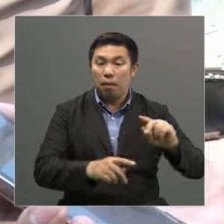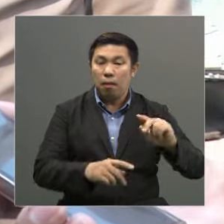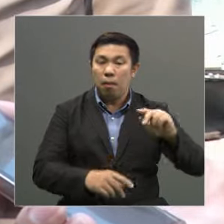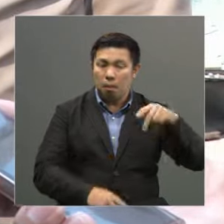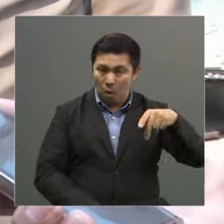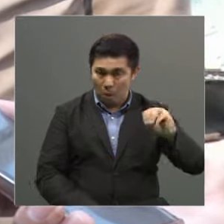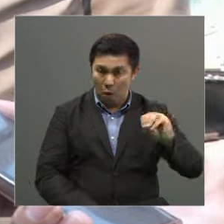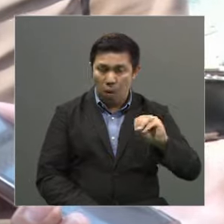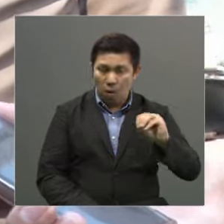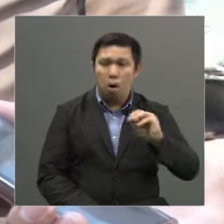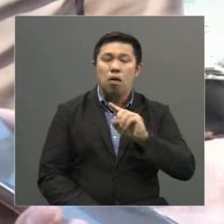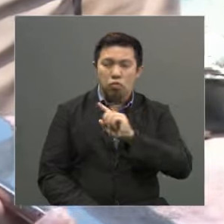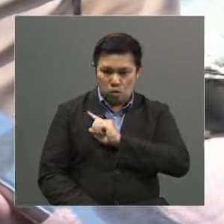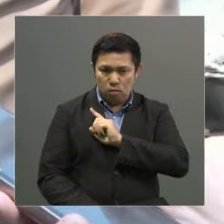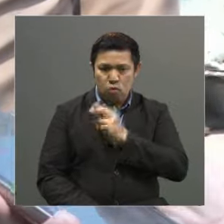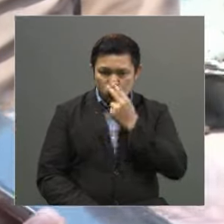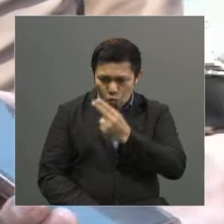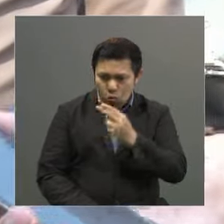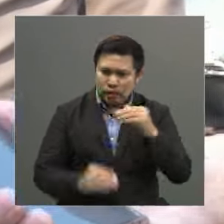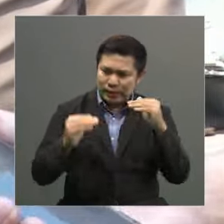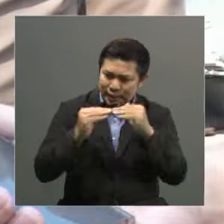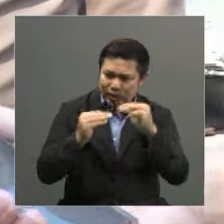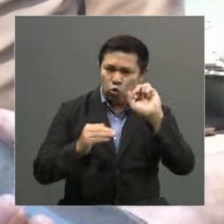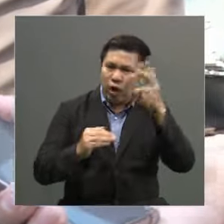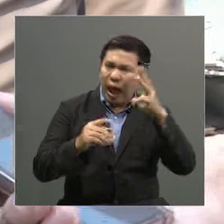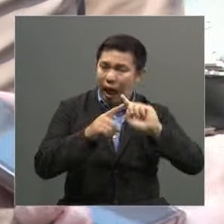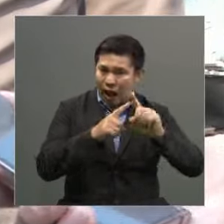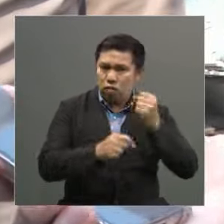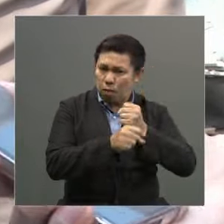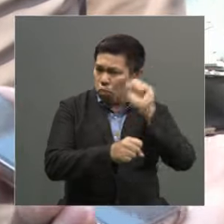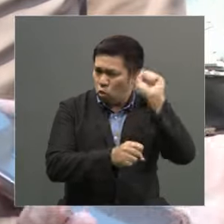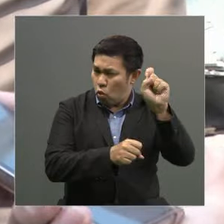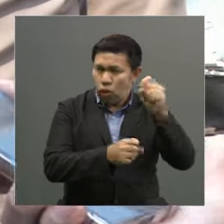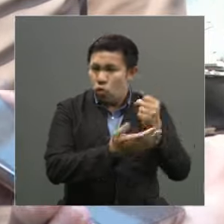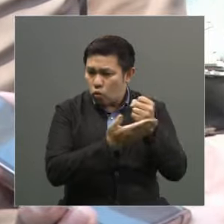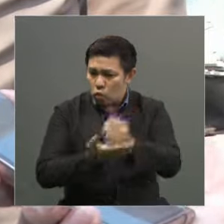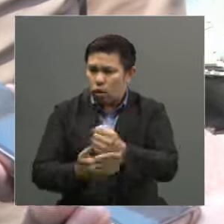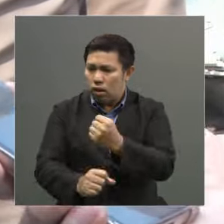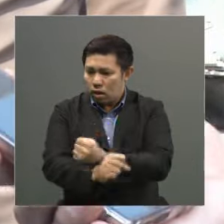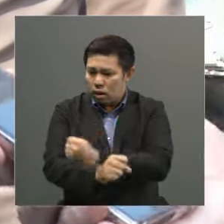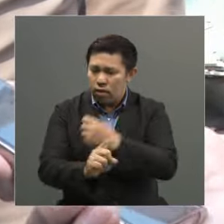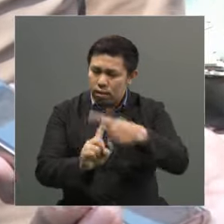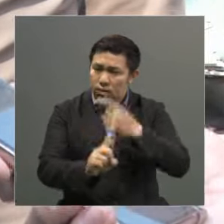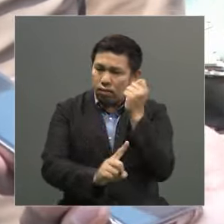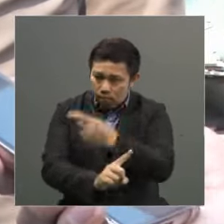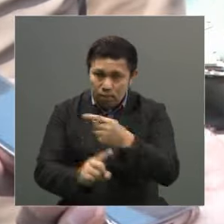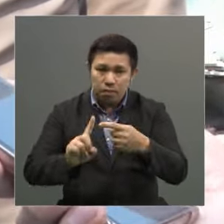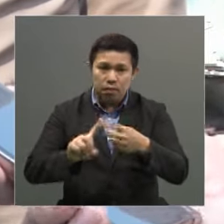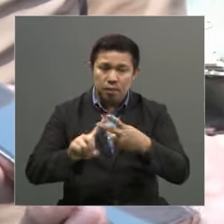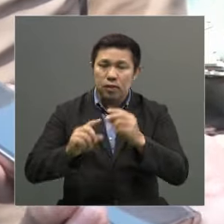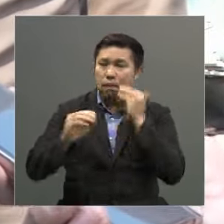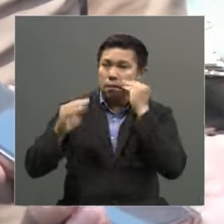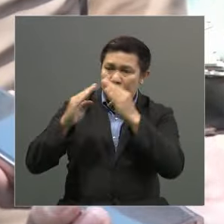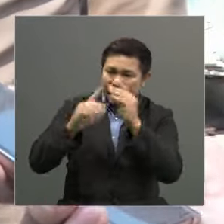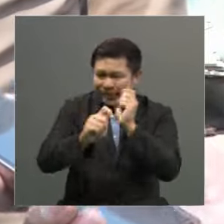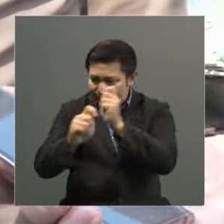งช่วยเหลือตามในเรื่องของสิทธิสวัสดิการต่างๆเบื้องต้นนะคะอย่างเร่งด่วนไม่ว่าจะเป็นเรื่องของการช่วยเหลือเงินสงเคราะห์แล้วก็ดูเรื่องของการปรับปรุงซ่อมแซม